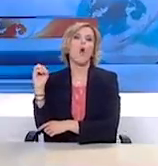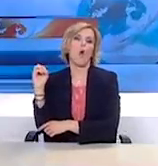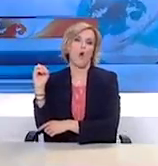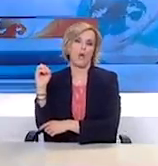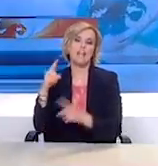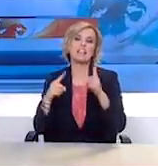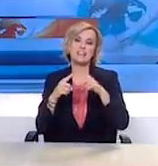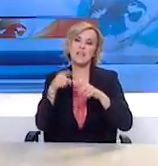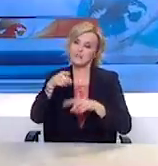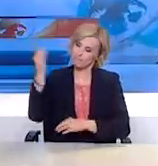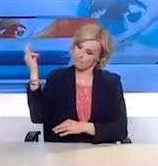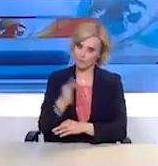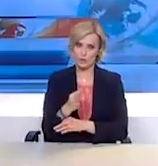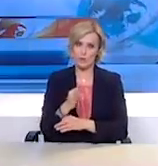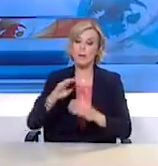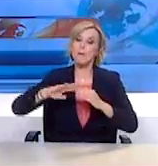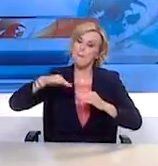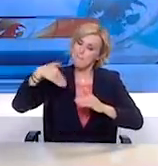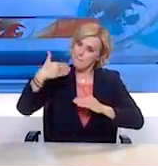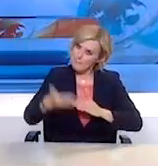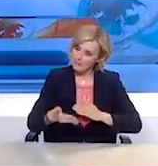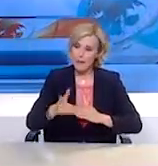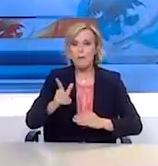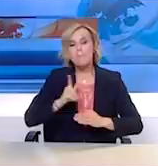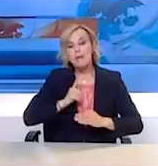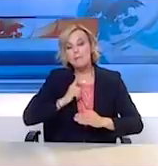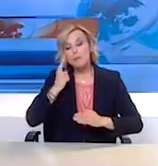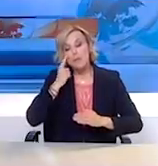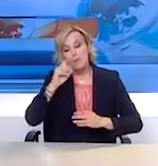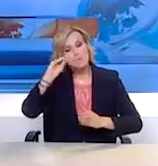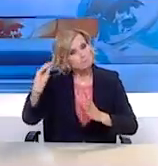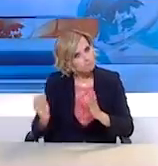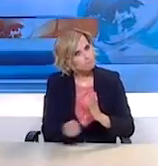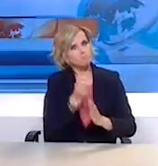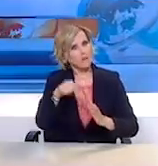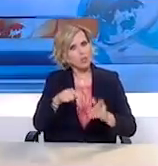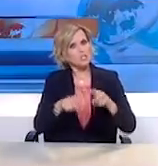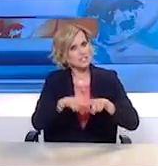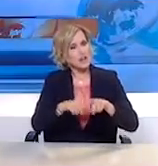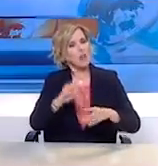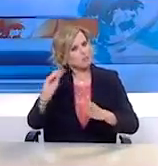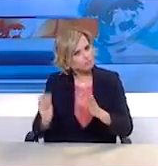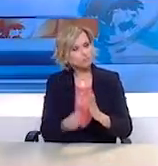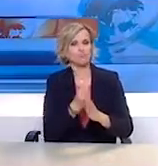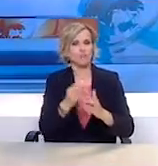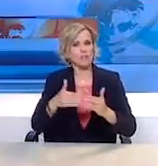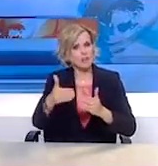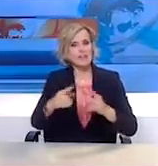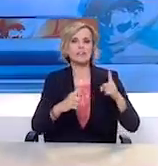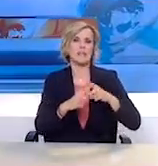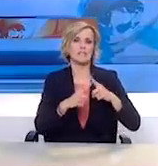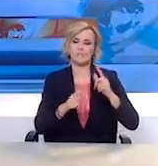θα χρησιμοποιηθούν περισσότερο επιδημιολογικά για την καταγραφή και στην επόμενη φάση της πανδημίας.